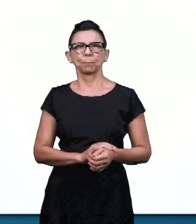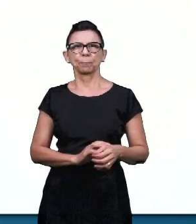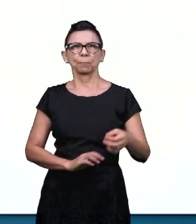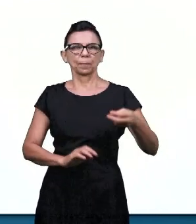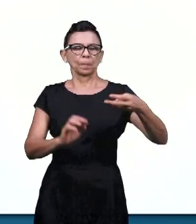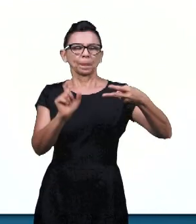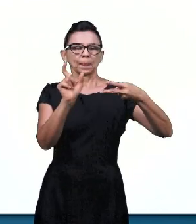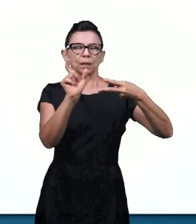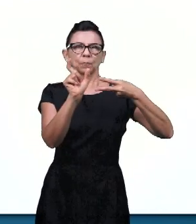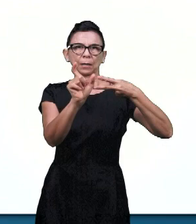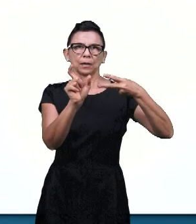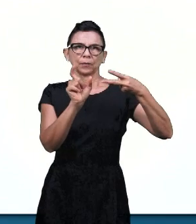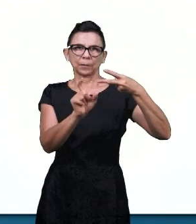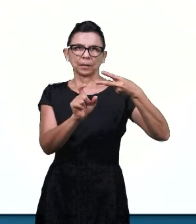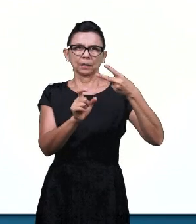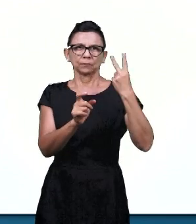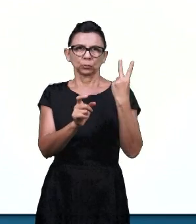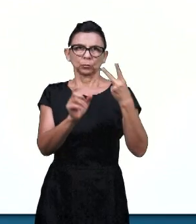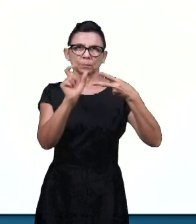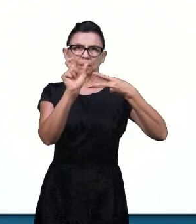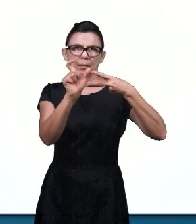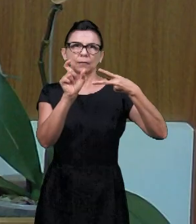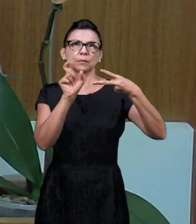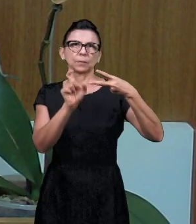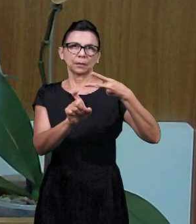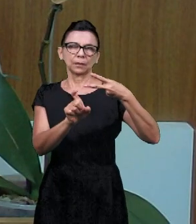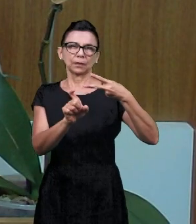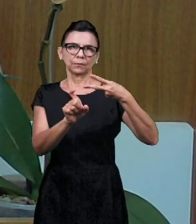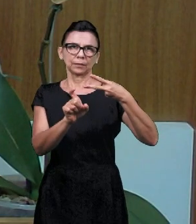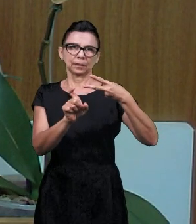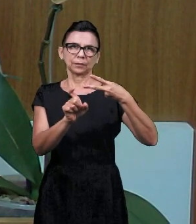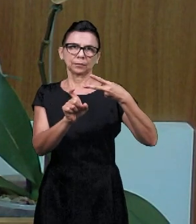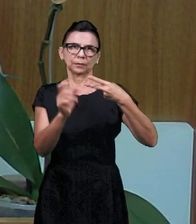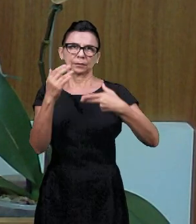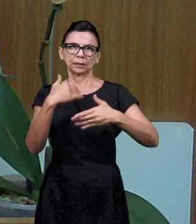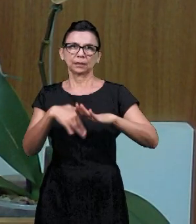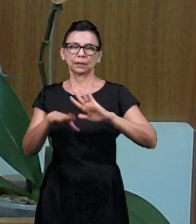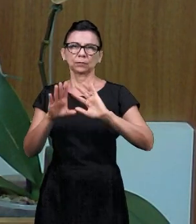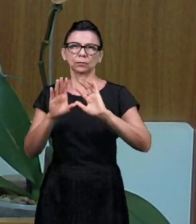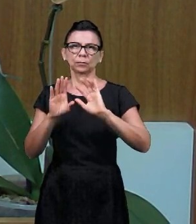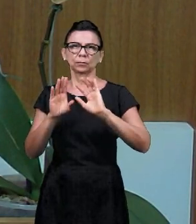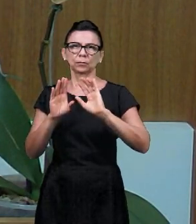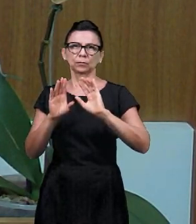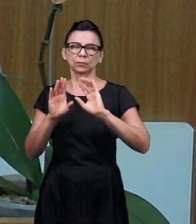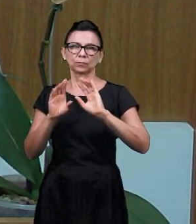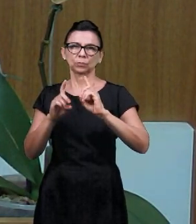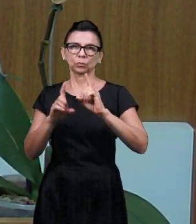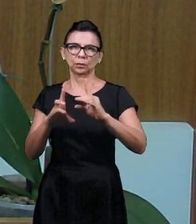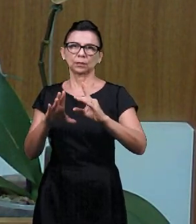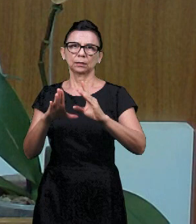Donc, regardez, c'est le sang et la parole. Personne ne va entrer à l'éternité